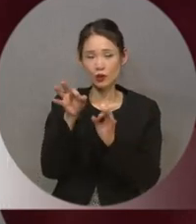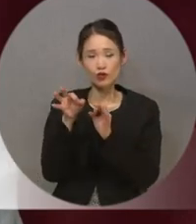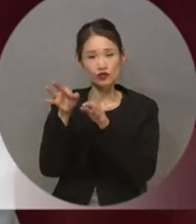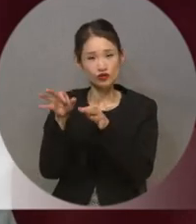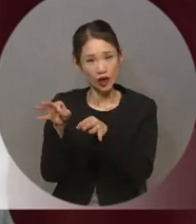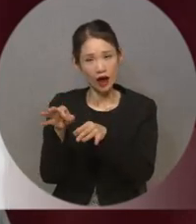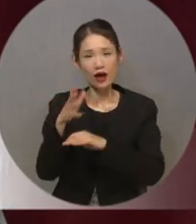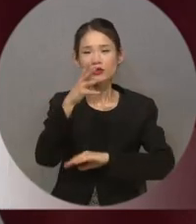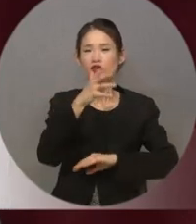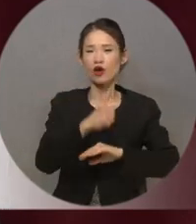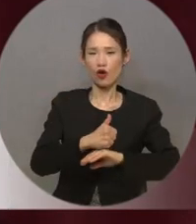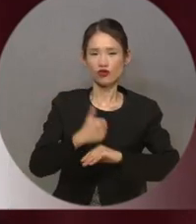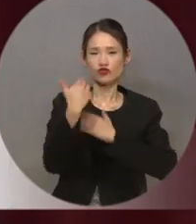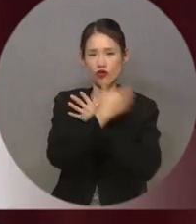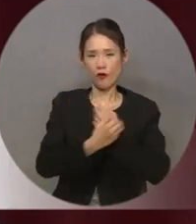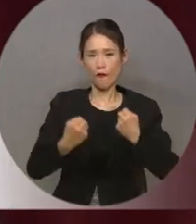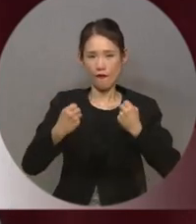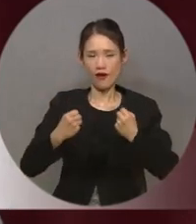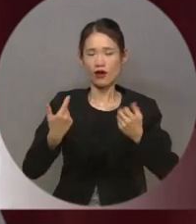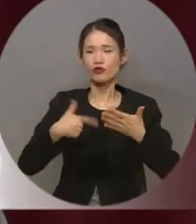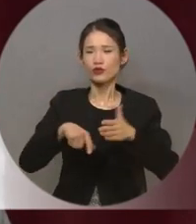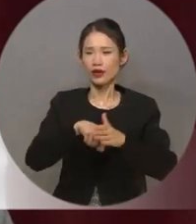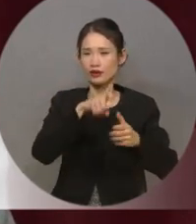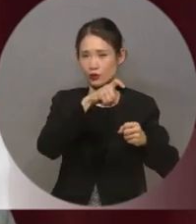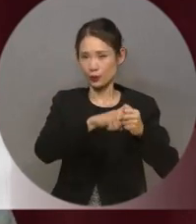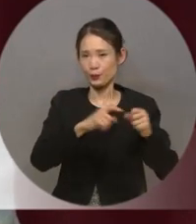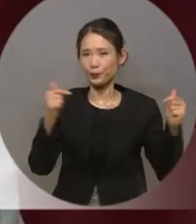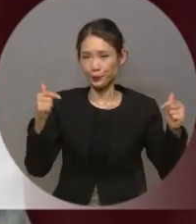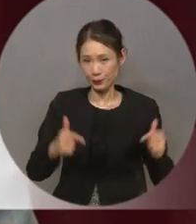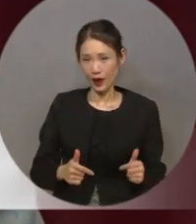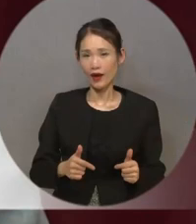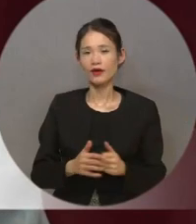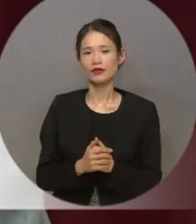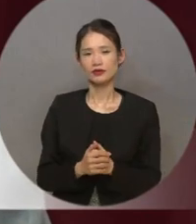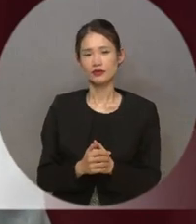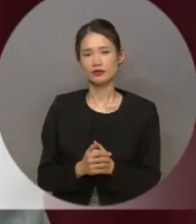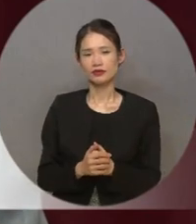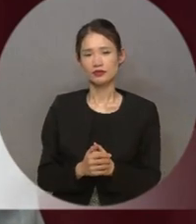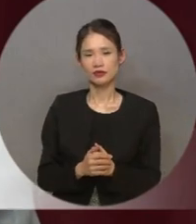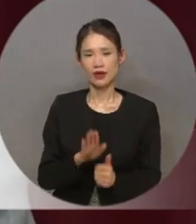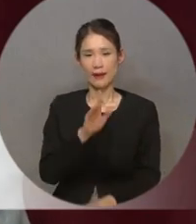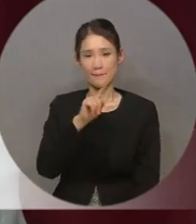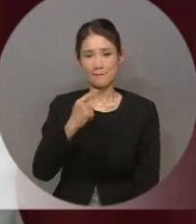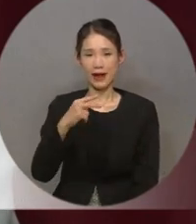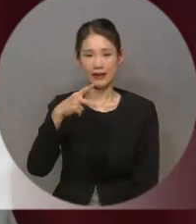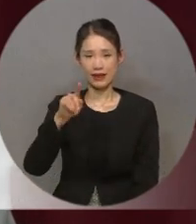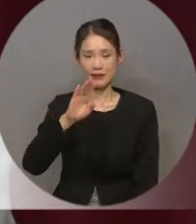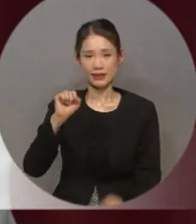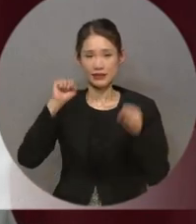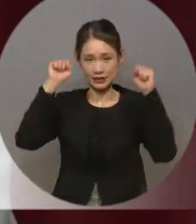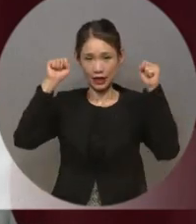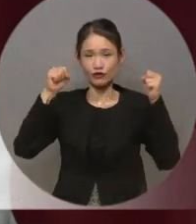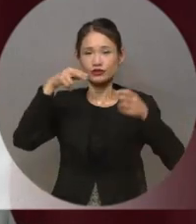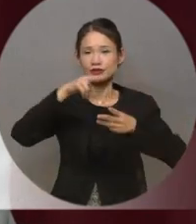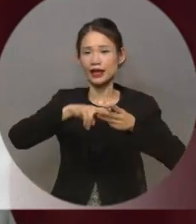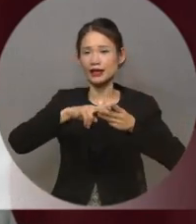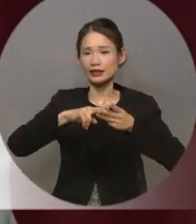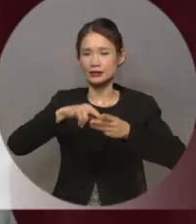투자는 비용 절감으로 이어질 수 있다고 생각합니다. 그래서 이 반다비 체육관을 최대한